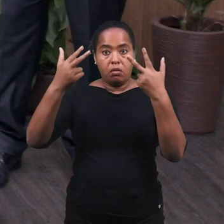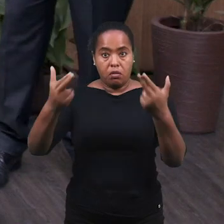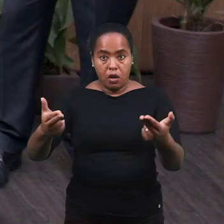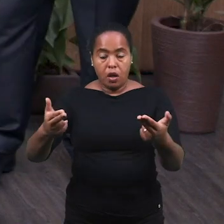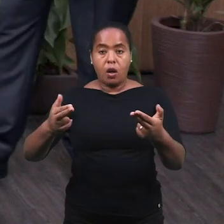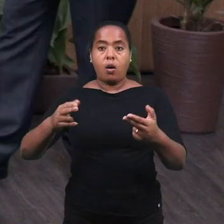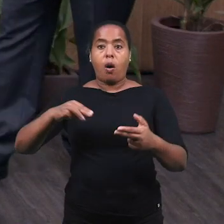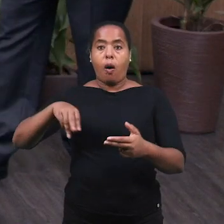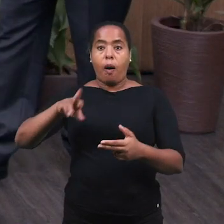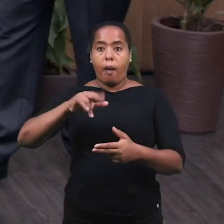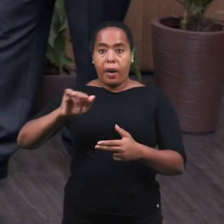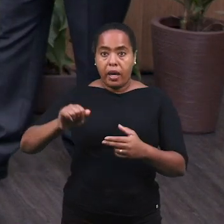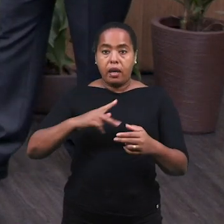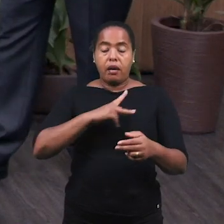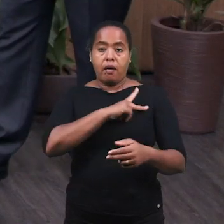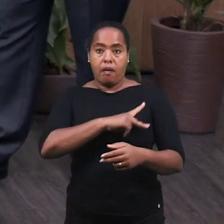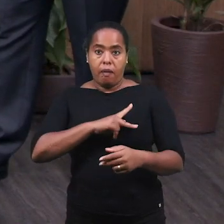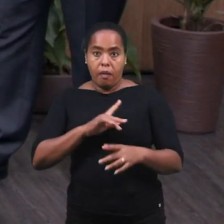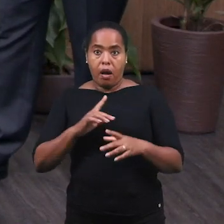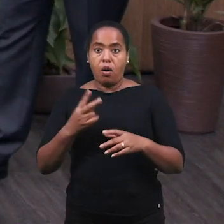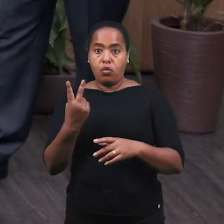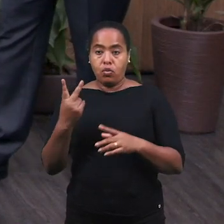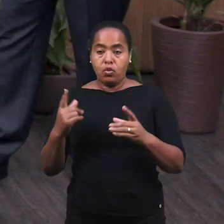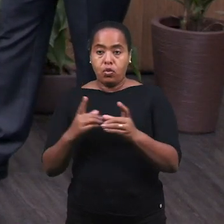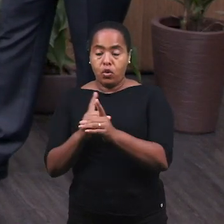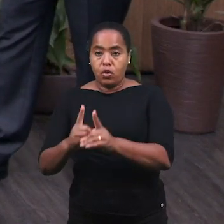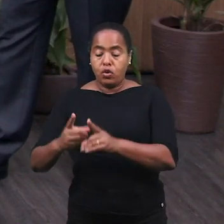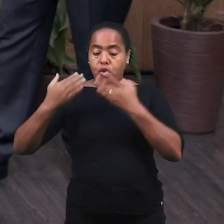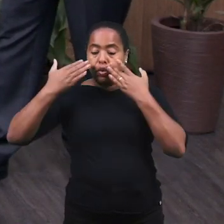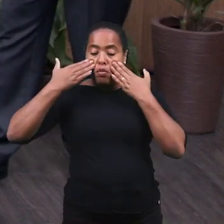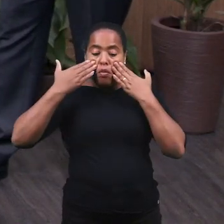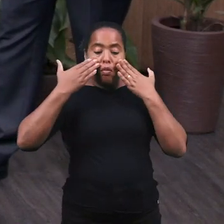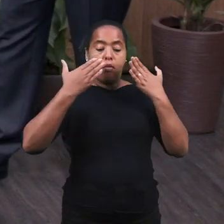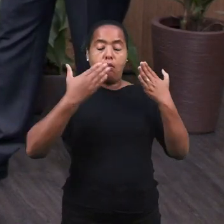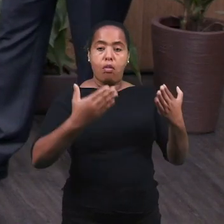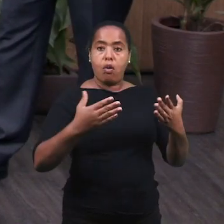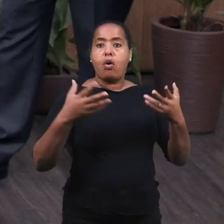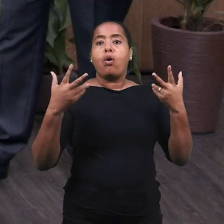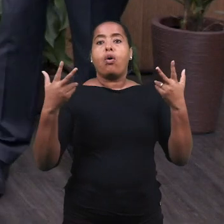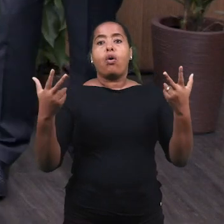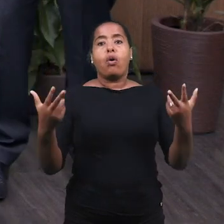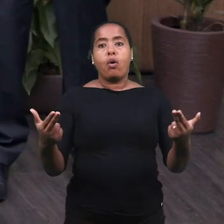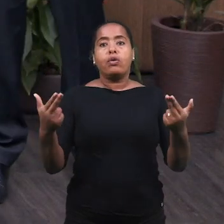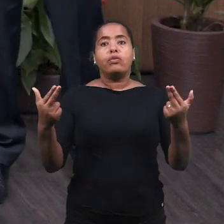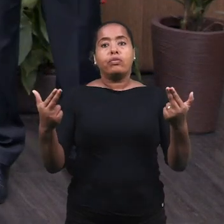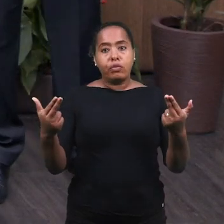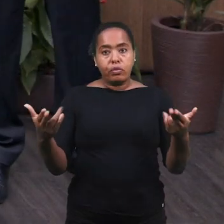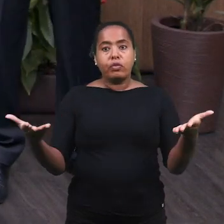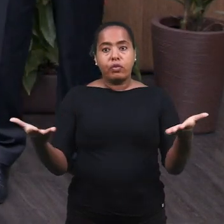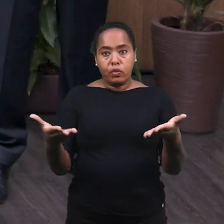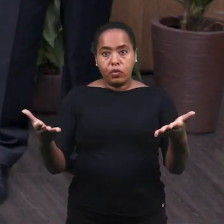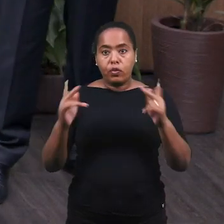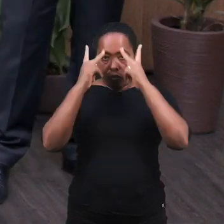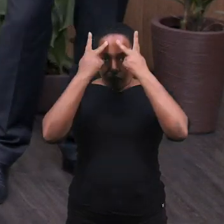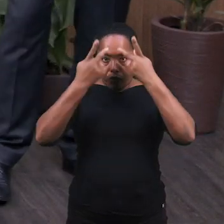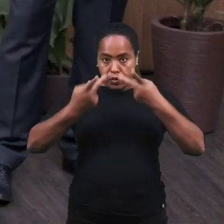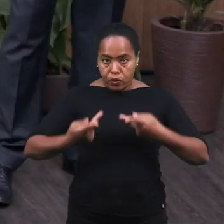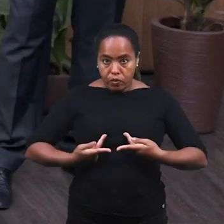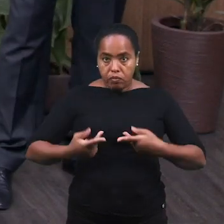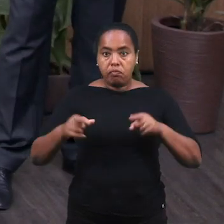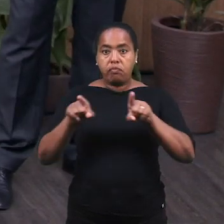открылся Марии, Павлу, этим двум ученикам на дороге в Эммаус. И сегодня Он открывается тем, кто ищет